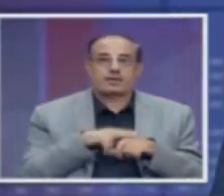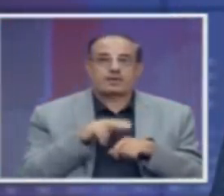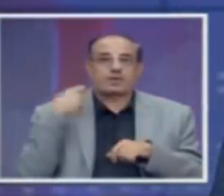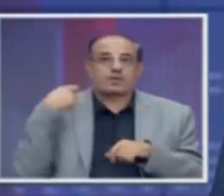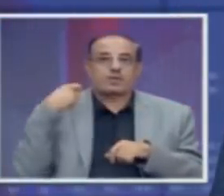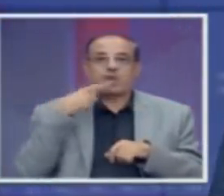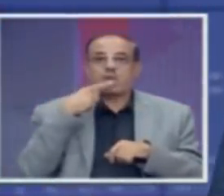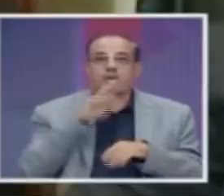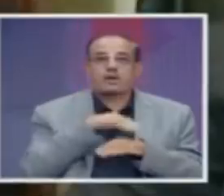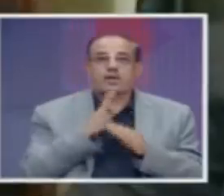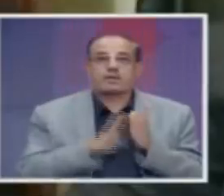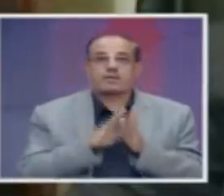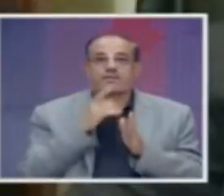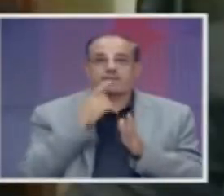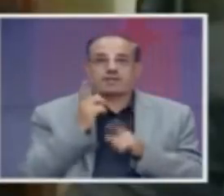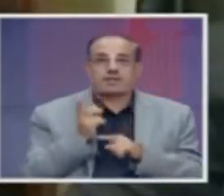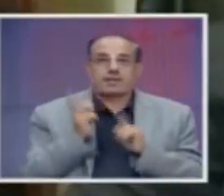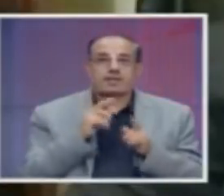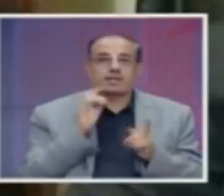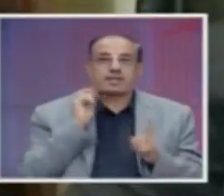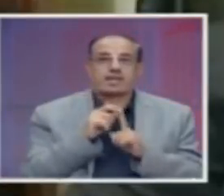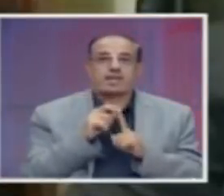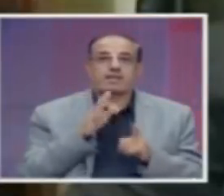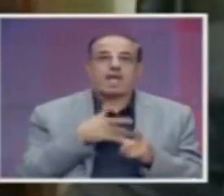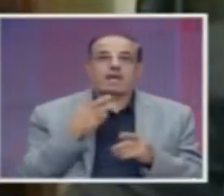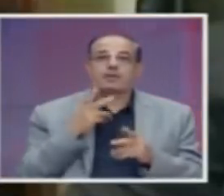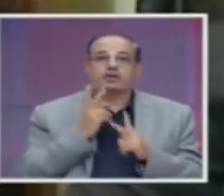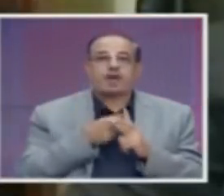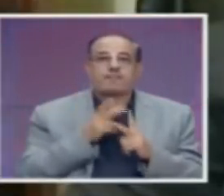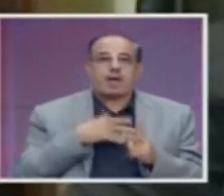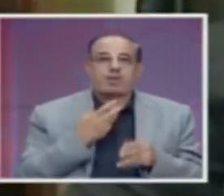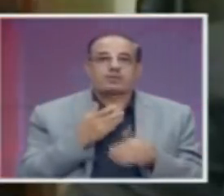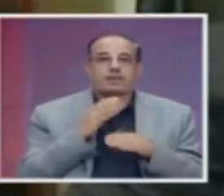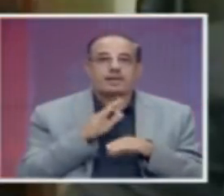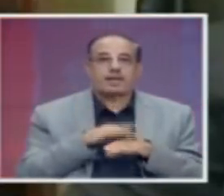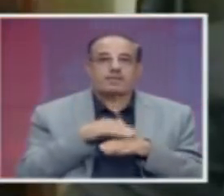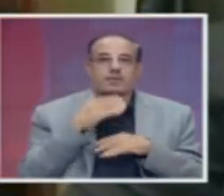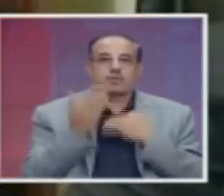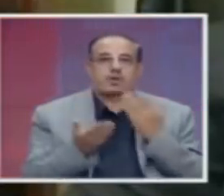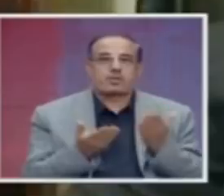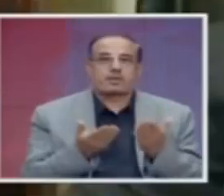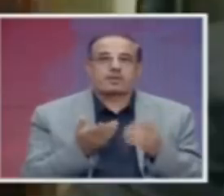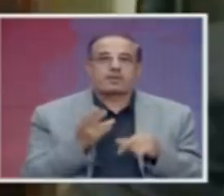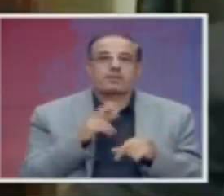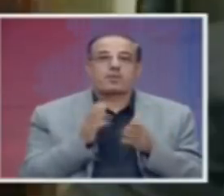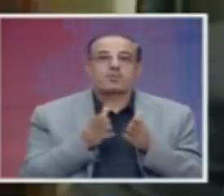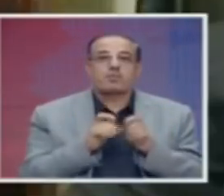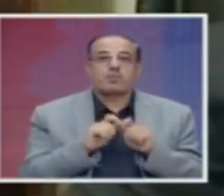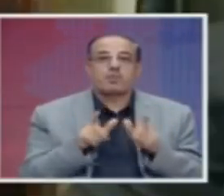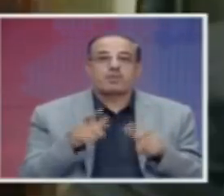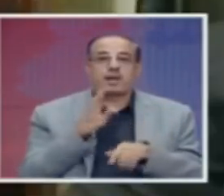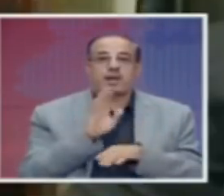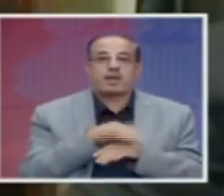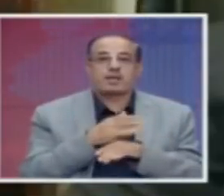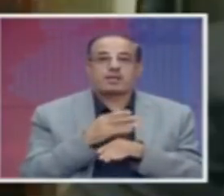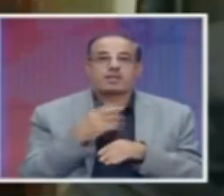الخطة الاستثمارية. وأشار شعراوي إلى أن خطة التنمية في العام المالي الحالي تهدف إلى تلبية احتياجات